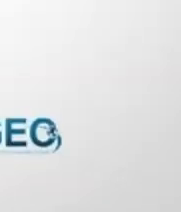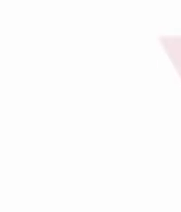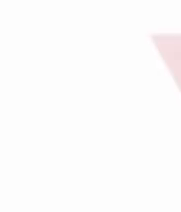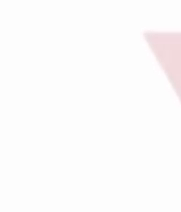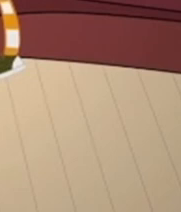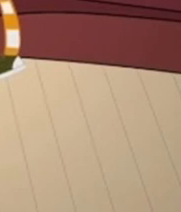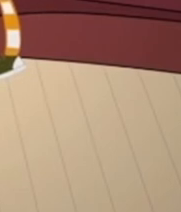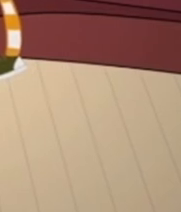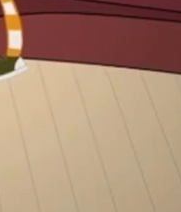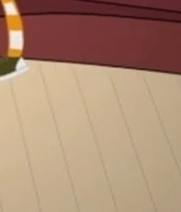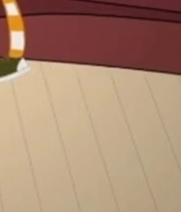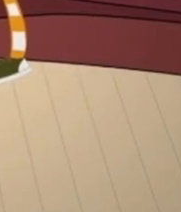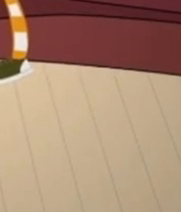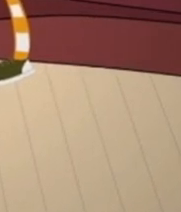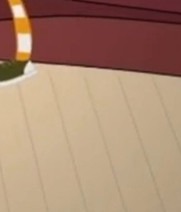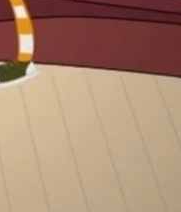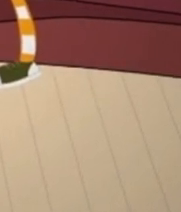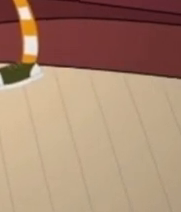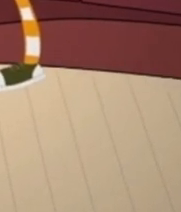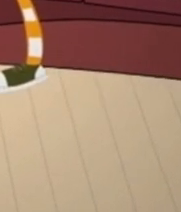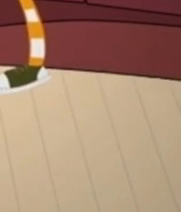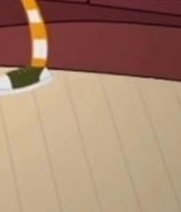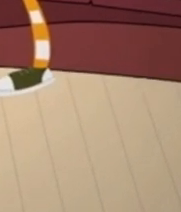დღეს საერთოდ არ